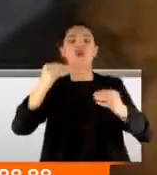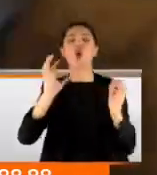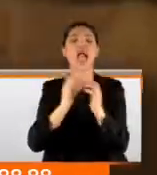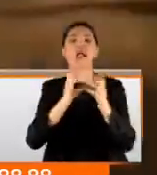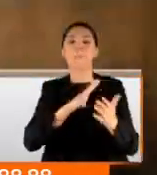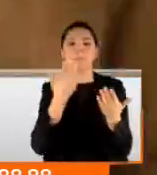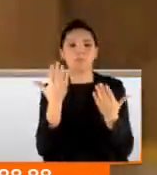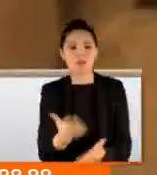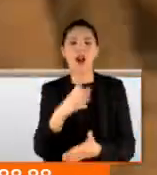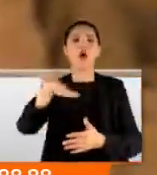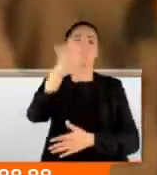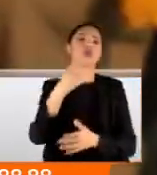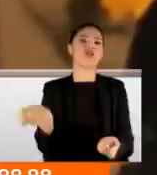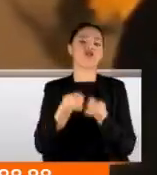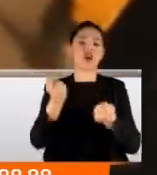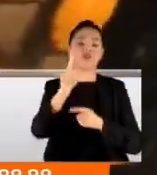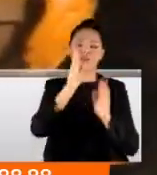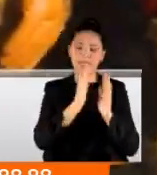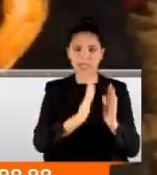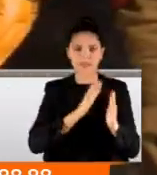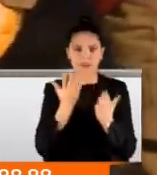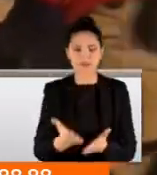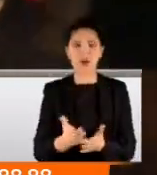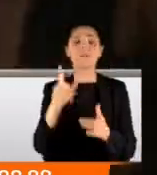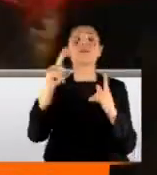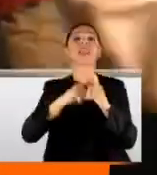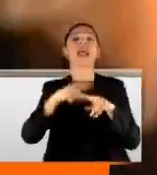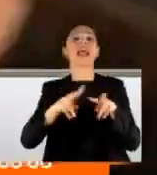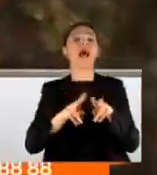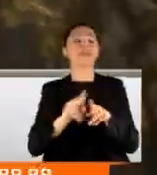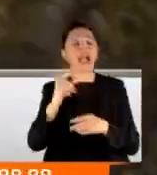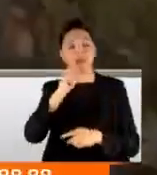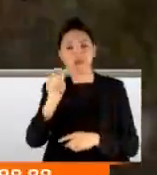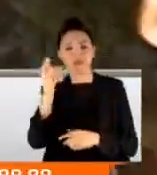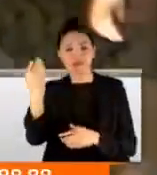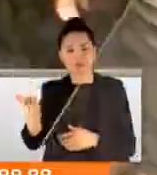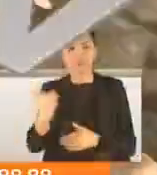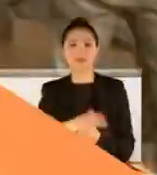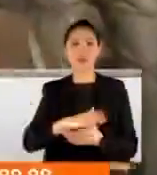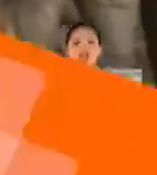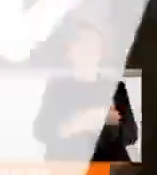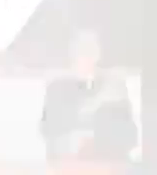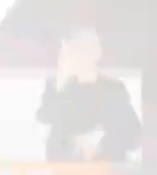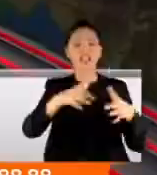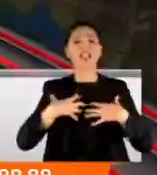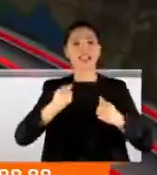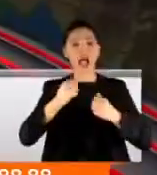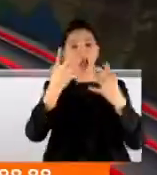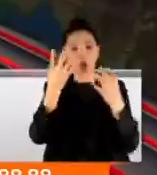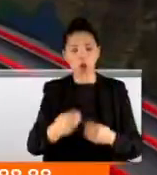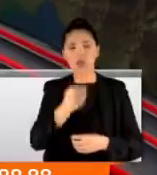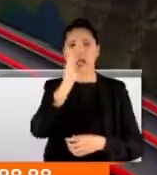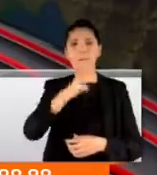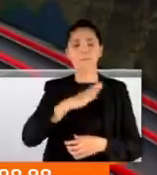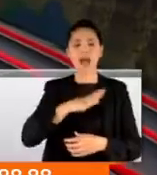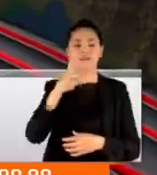ekip var. Onlar çalışmalarını şu an devam ettiriyorlar. Gamze. Enkazın altında vatandaşların sağlıklı olduğu haberi vardı. Onlara evet.